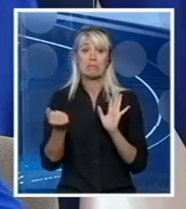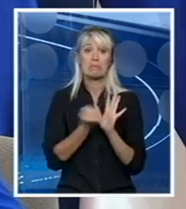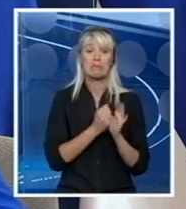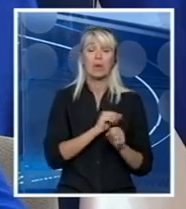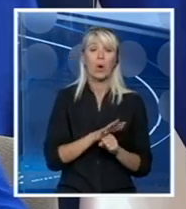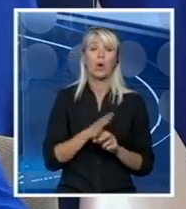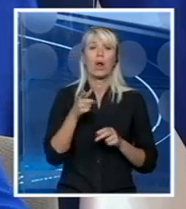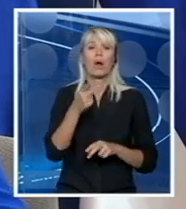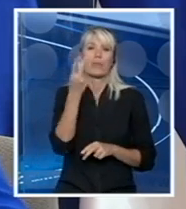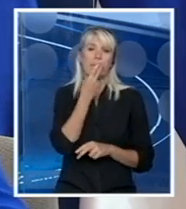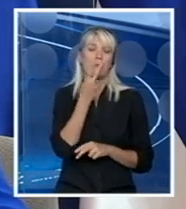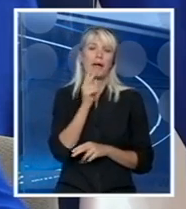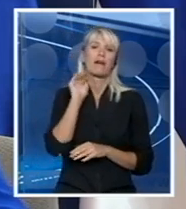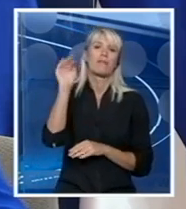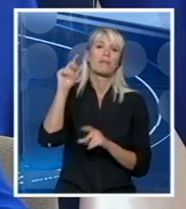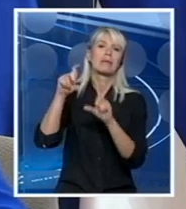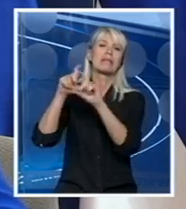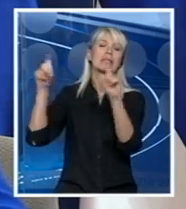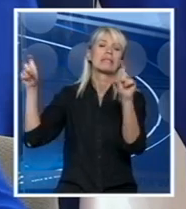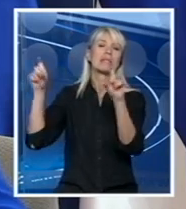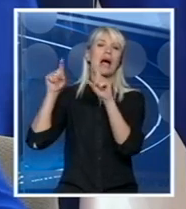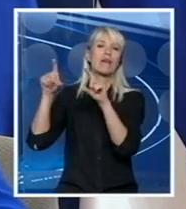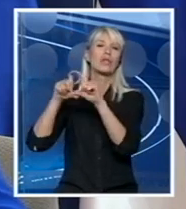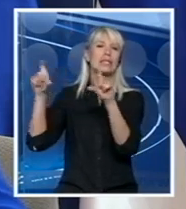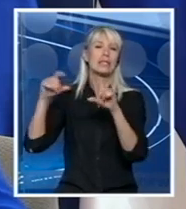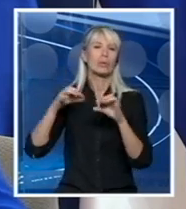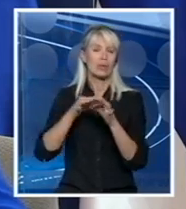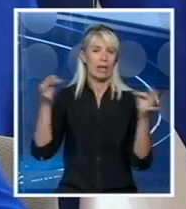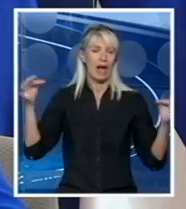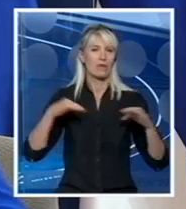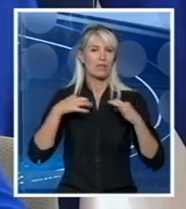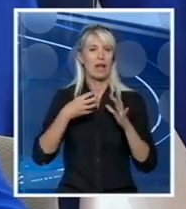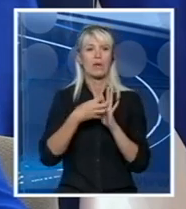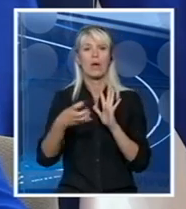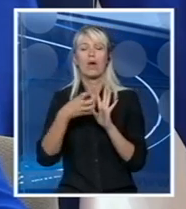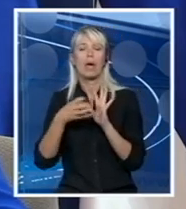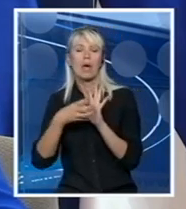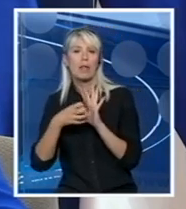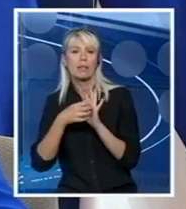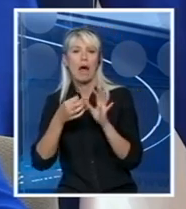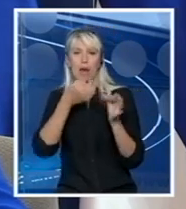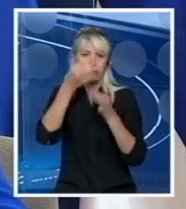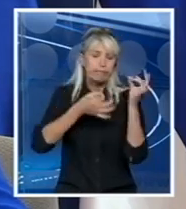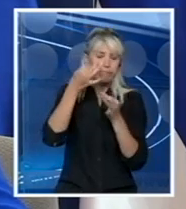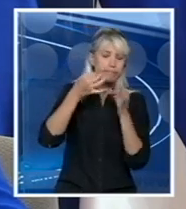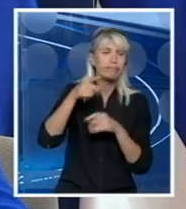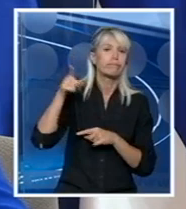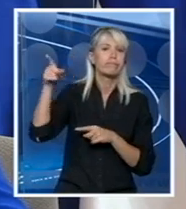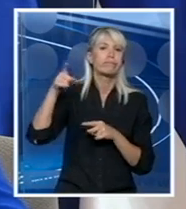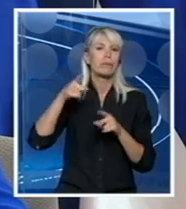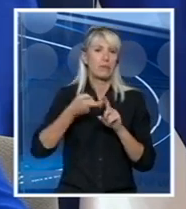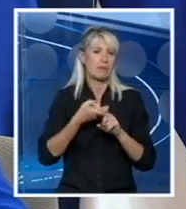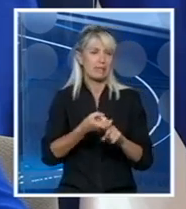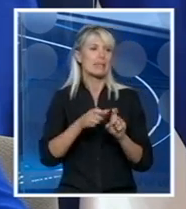naravno to prijavljuje nadležnom zavodu i institutu za javno zdravlje, koji dalje sprovodi epidemiološka istraživanja i